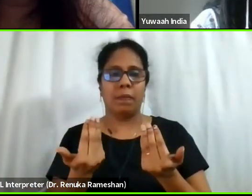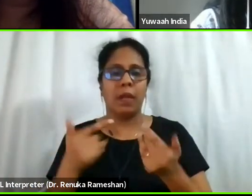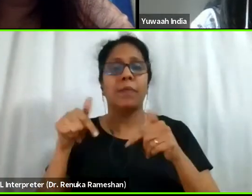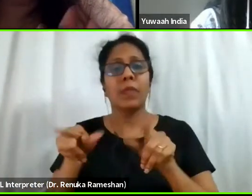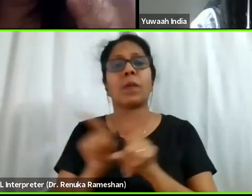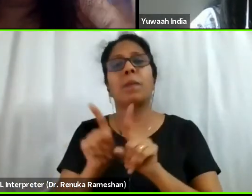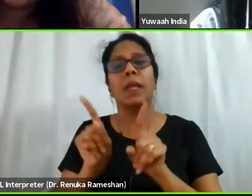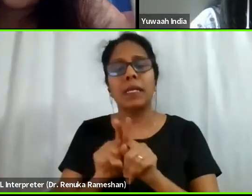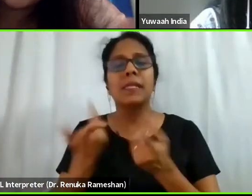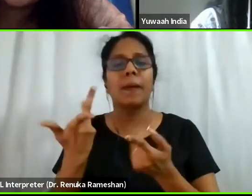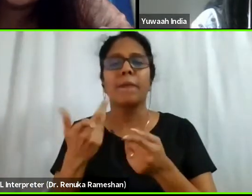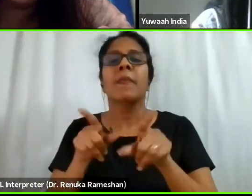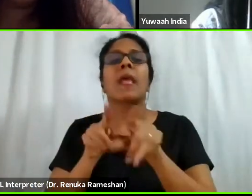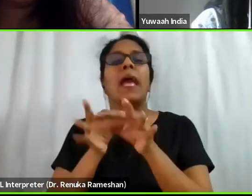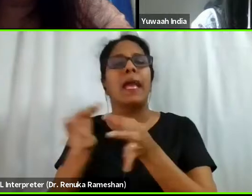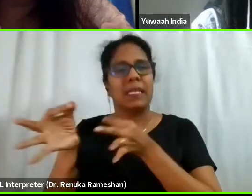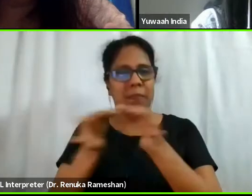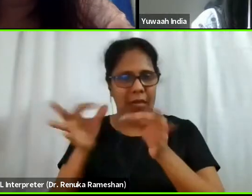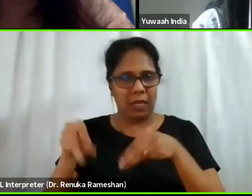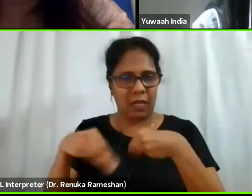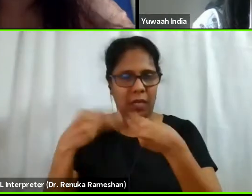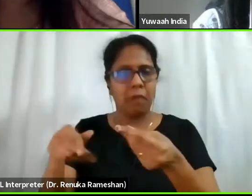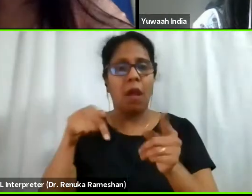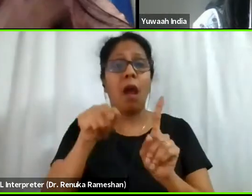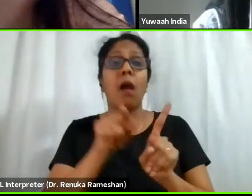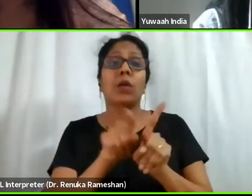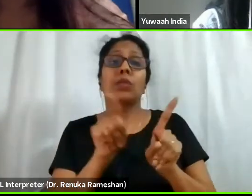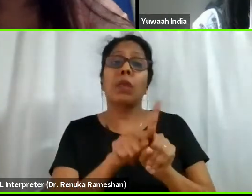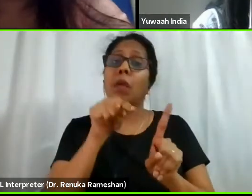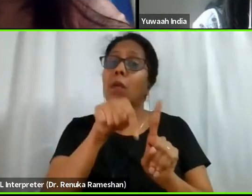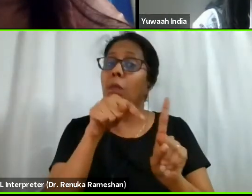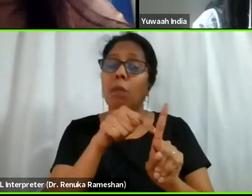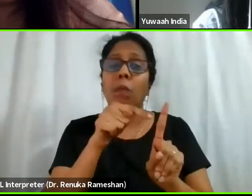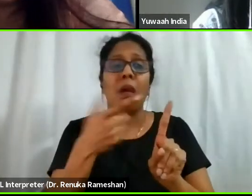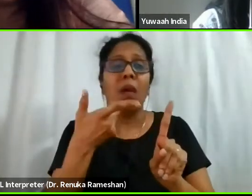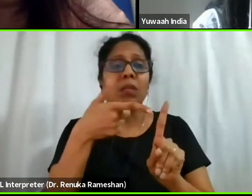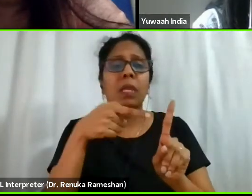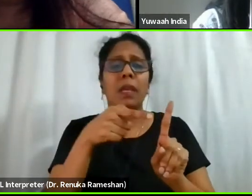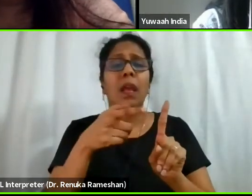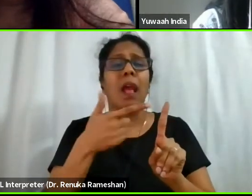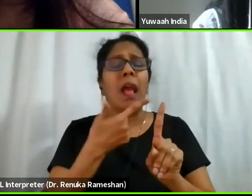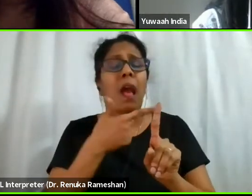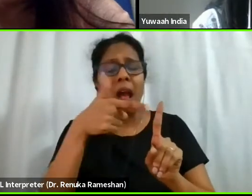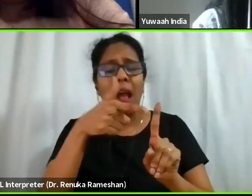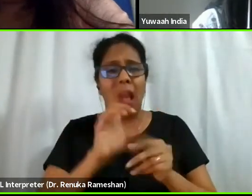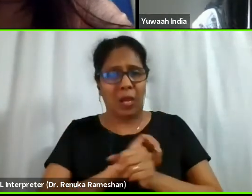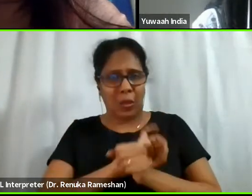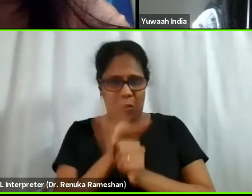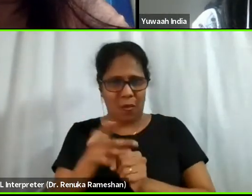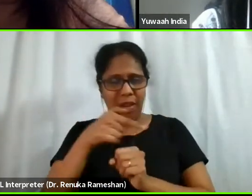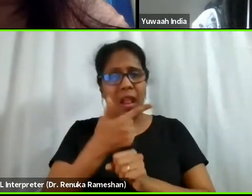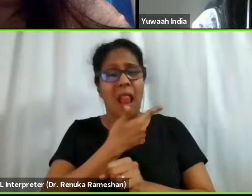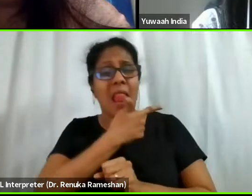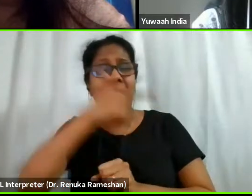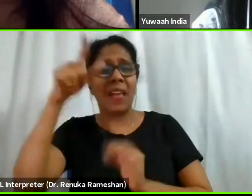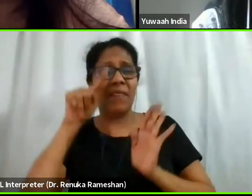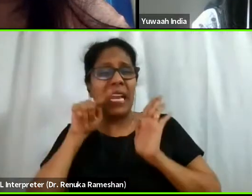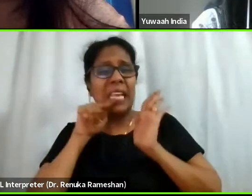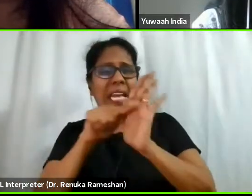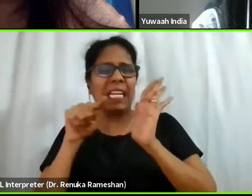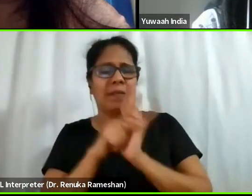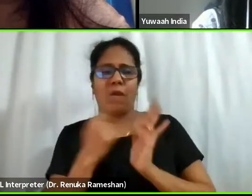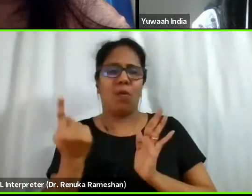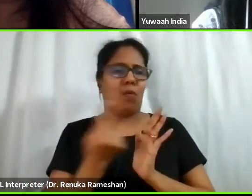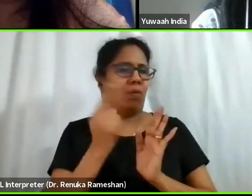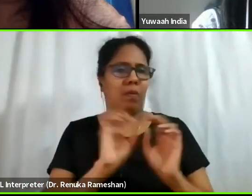समझा सकें कि यस, ये बीमारी हमेशा बहुत नेगेटिव टर्न नहीं लेती। सेकंड, कभी कभी जो